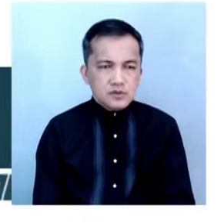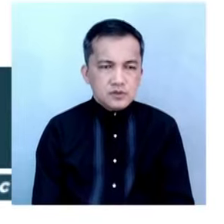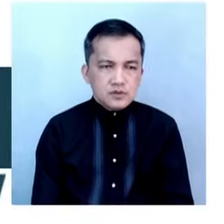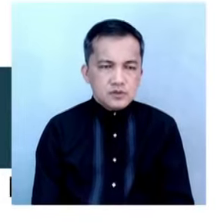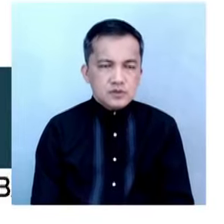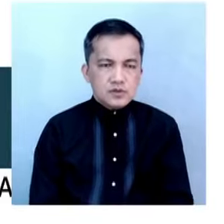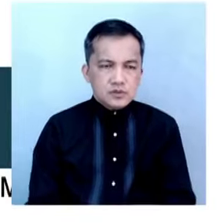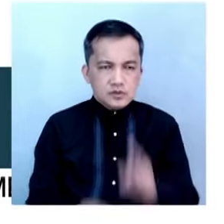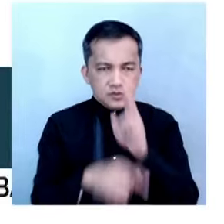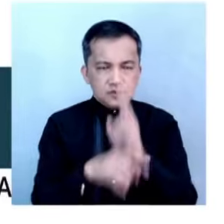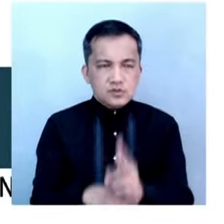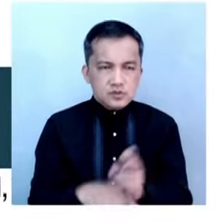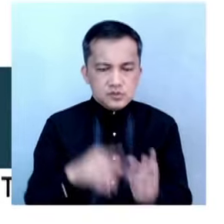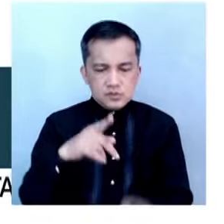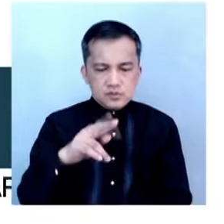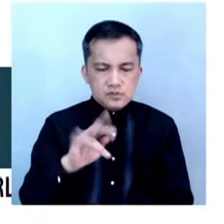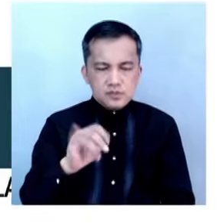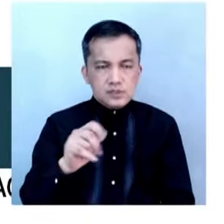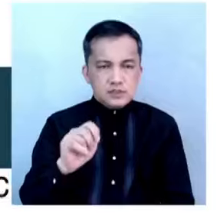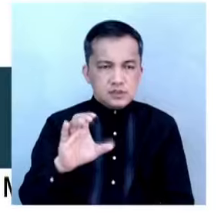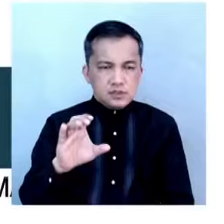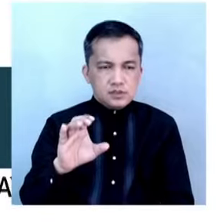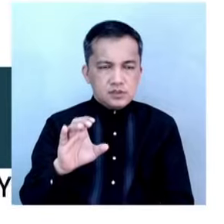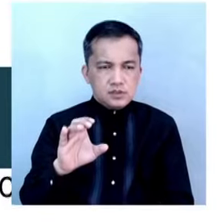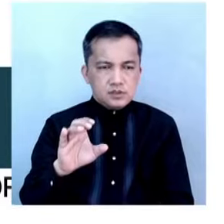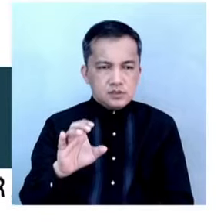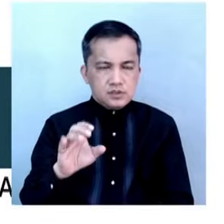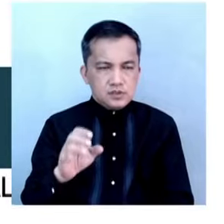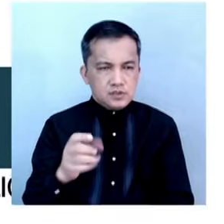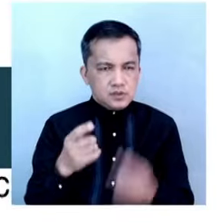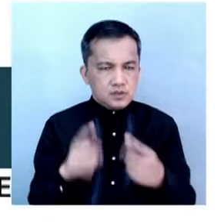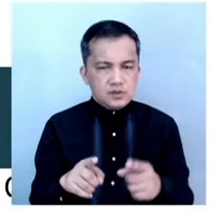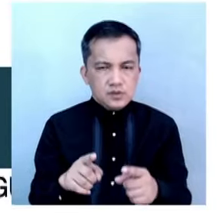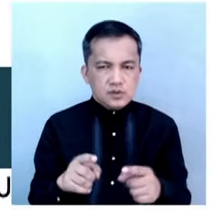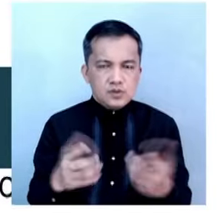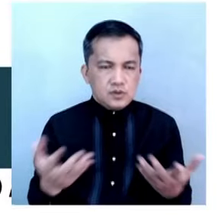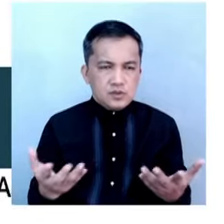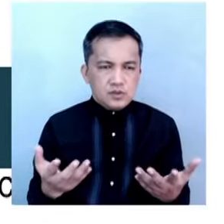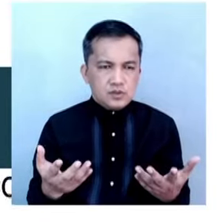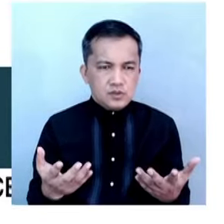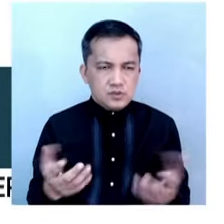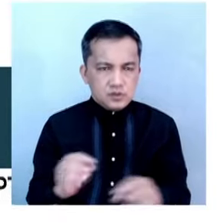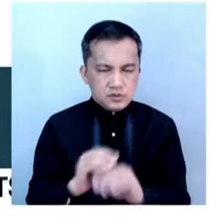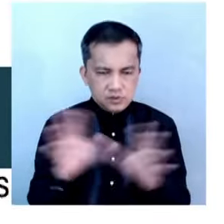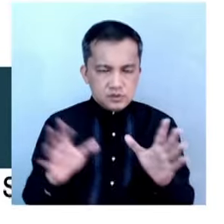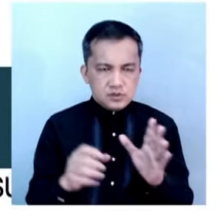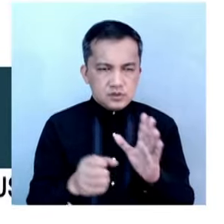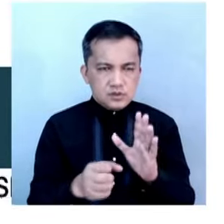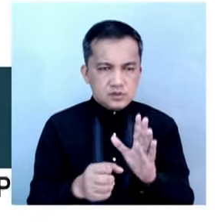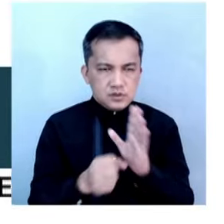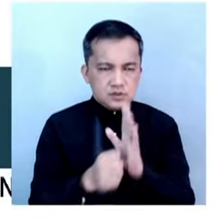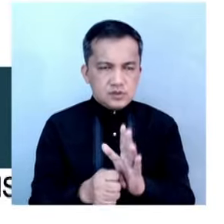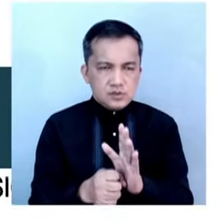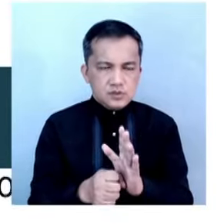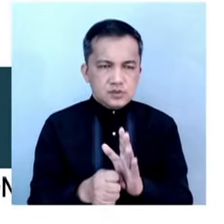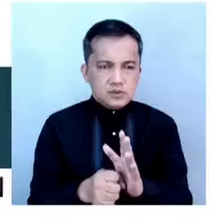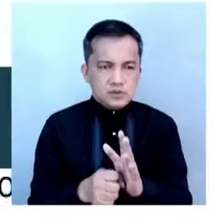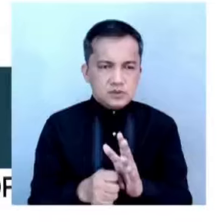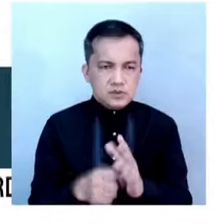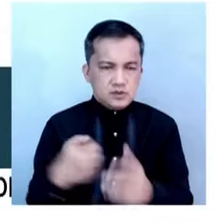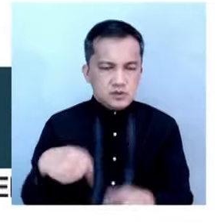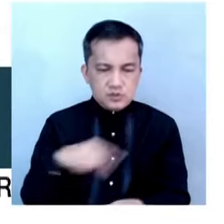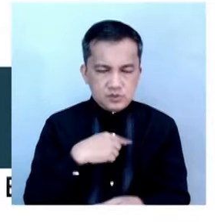usually po ang phreatic eruption is nag-o-occur siya ng walang clear na signals. So ang mga binibigay lang po